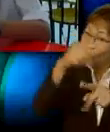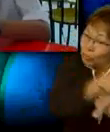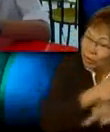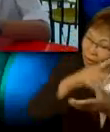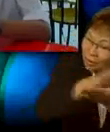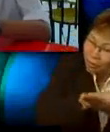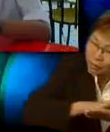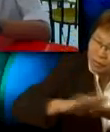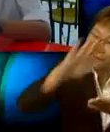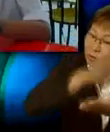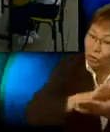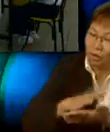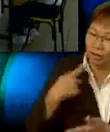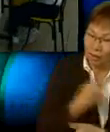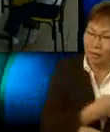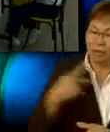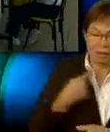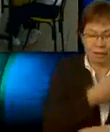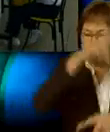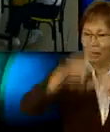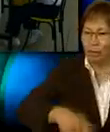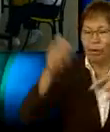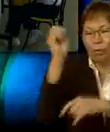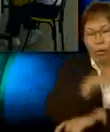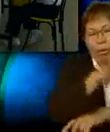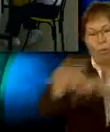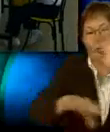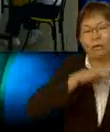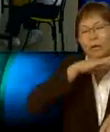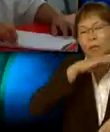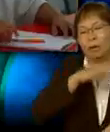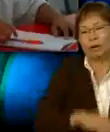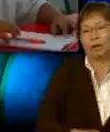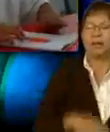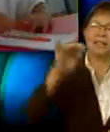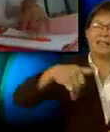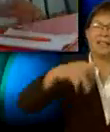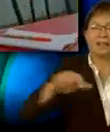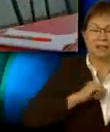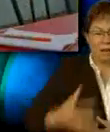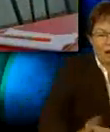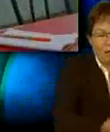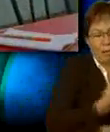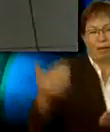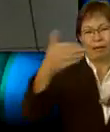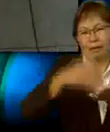untuk menjaga kebersihan sekolah kita. Kita tidak boleh membuang sampah merata-rata. Yalah, saya kecil semula.